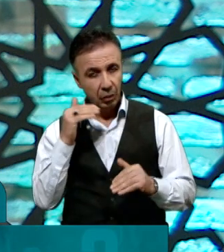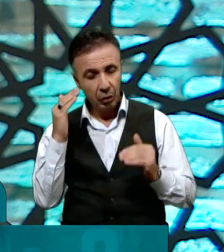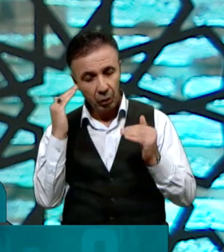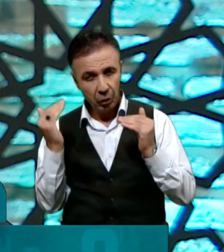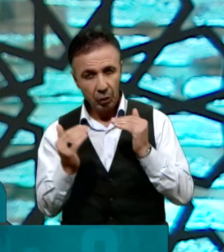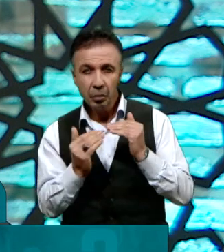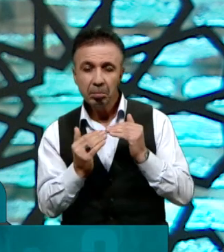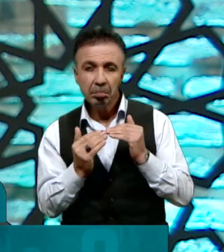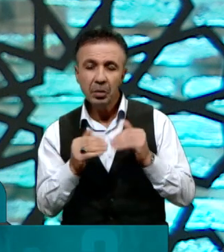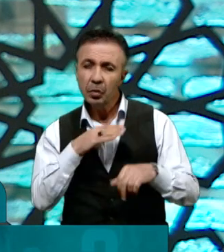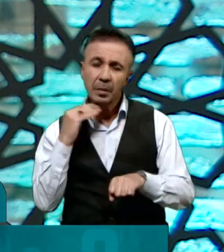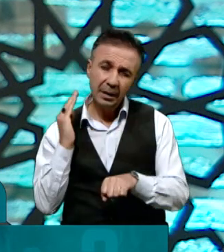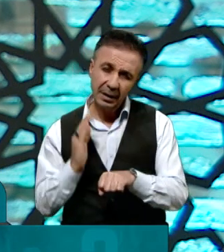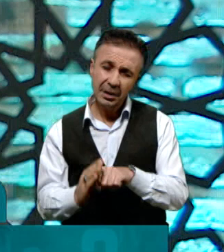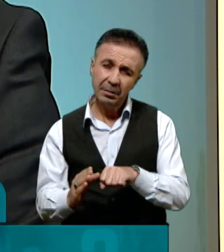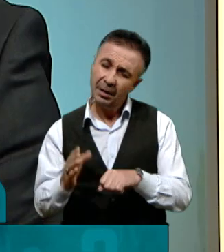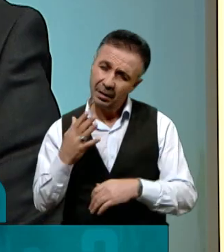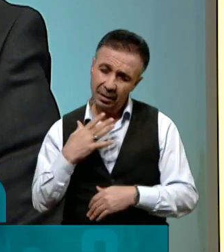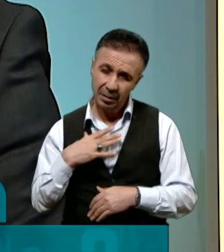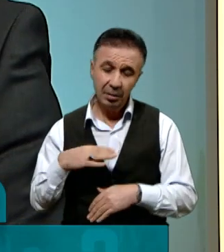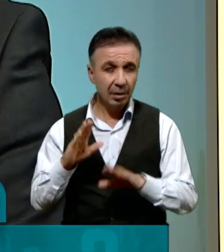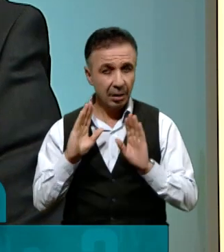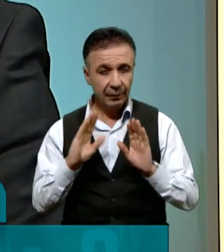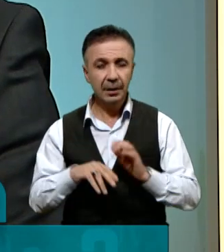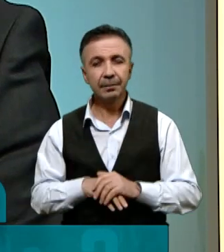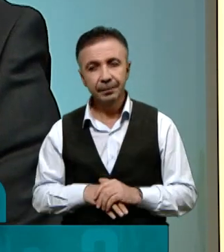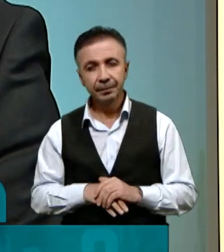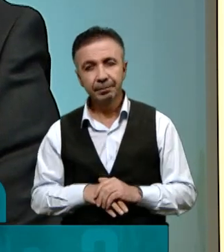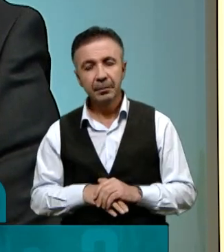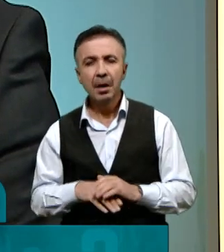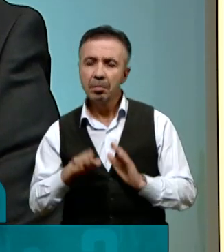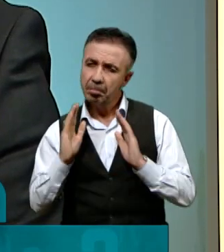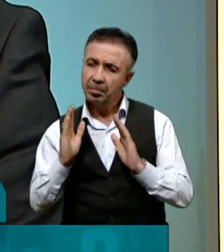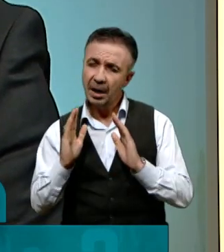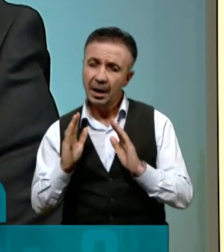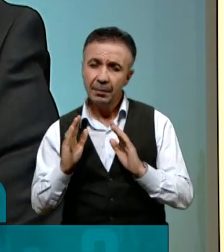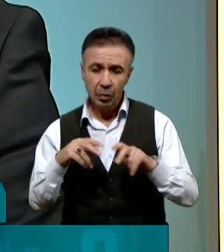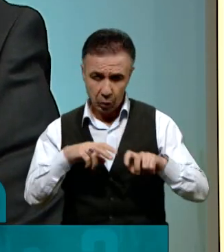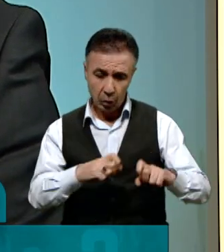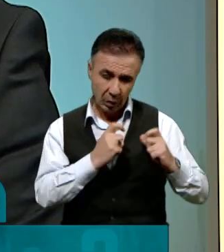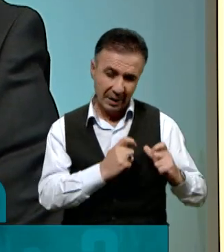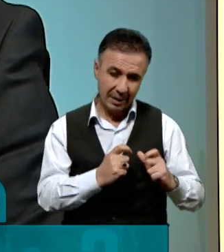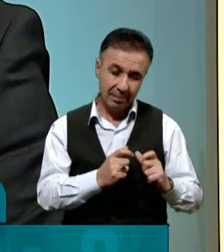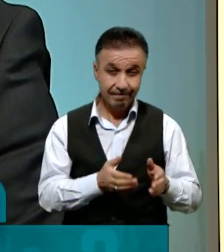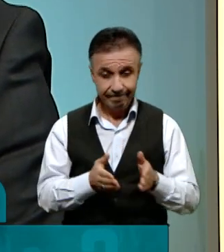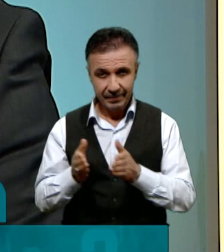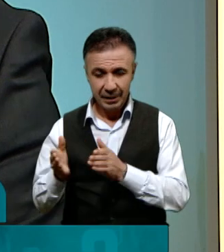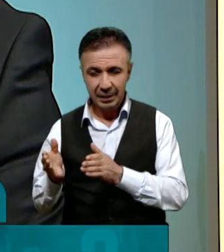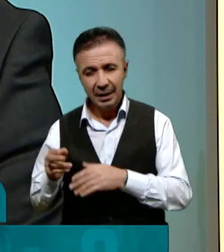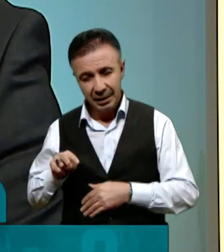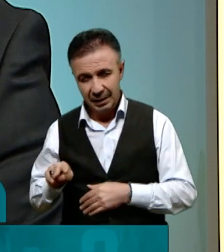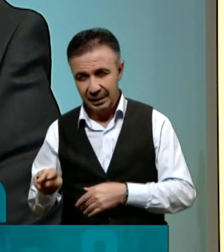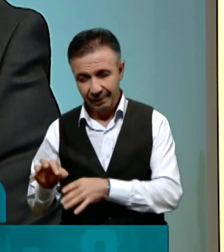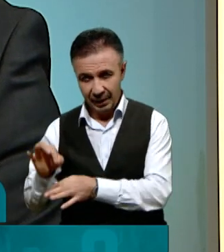kendi memleketlerinde kurban kesmeyi arzu edebiliyorlar. Fakat daimi ikametgahının dışında hele hele işte seferi